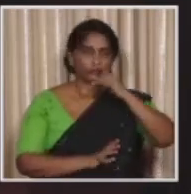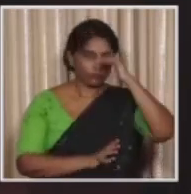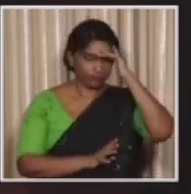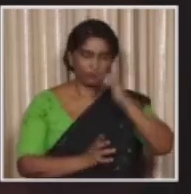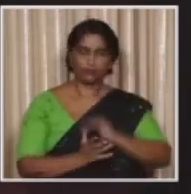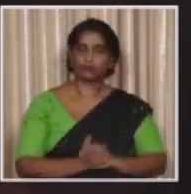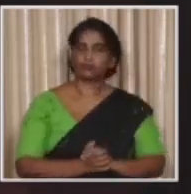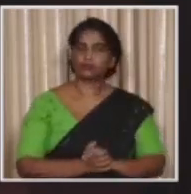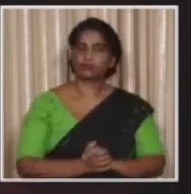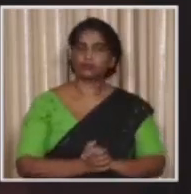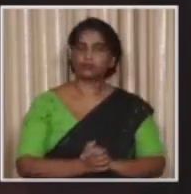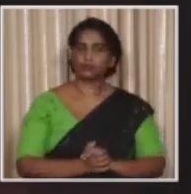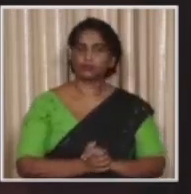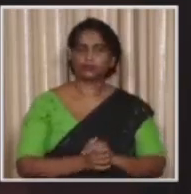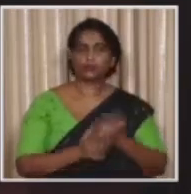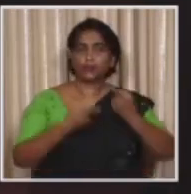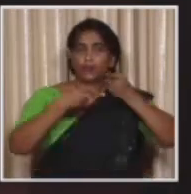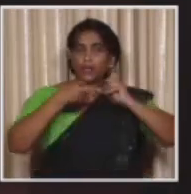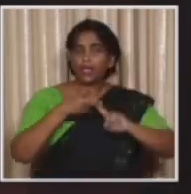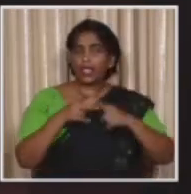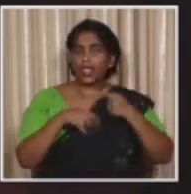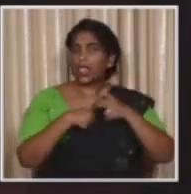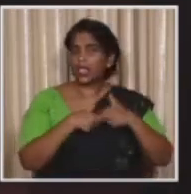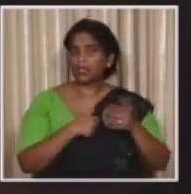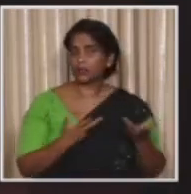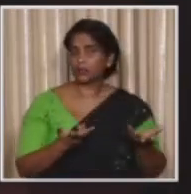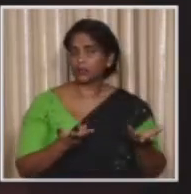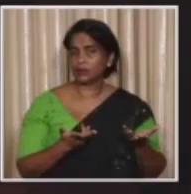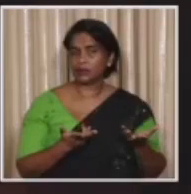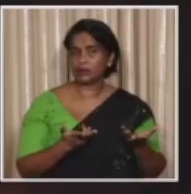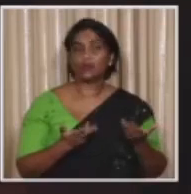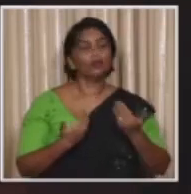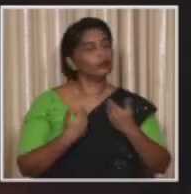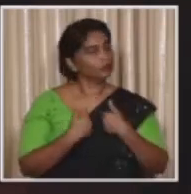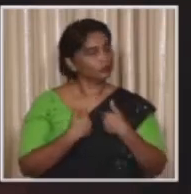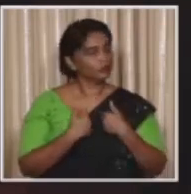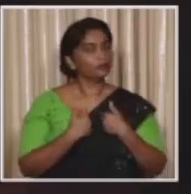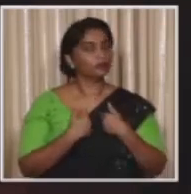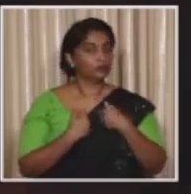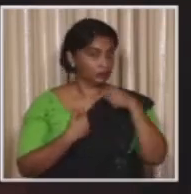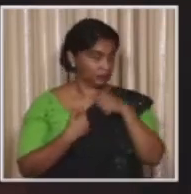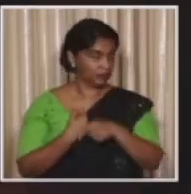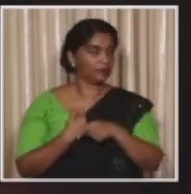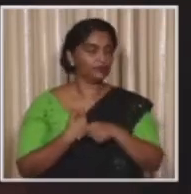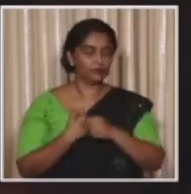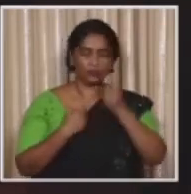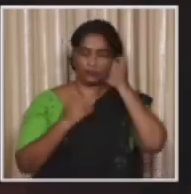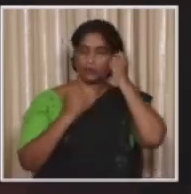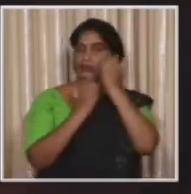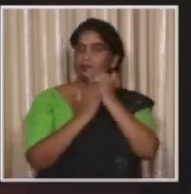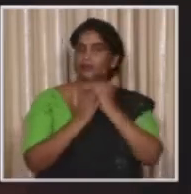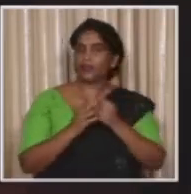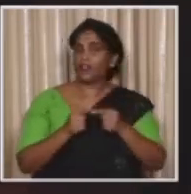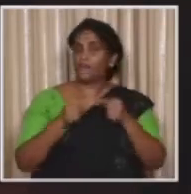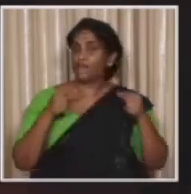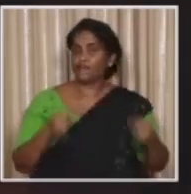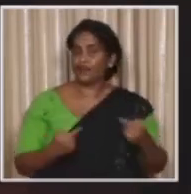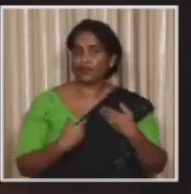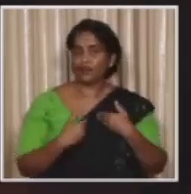කතානායකතුමනි, මොකද ඊළඟ හේතුව අපි මෙතනදී මේ යෝජනාවට විරුද්ධ වෙන්න?